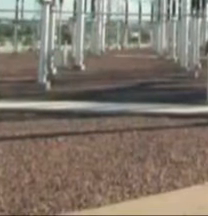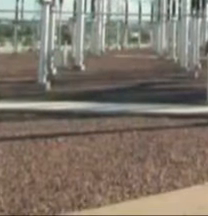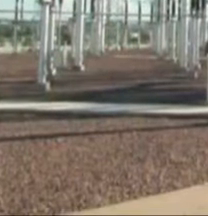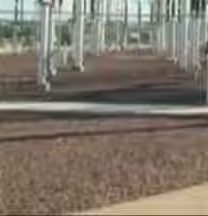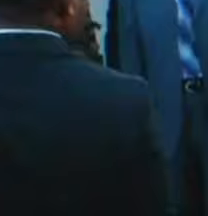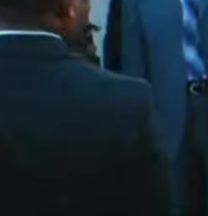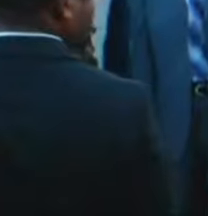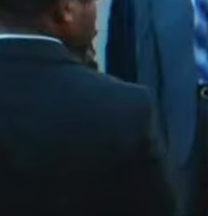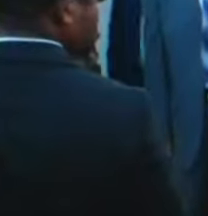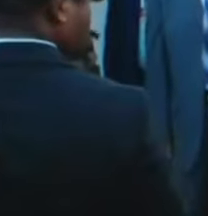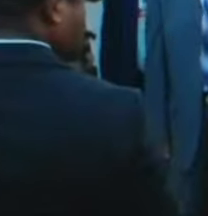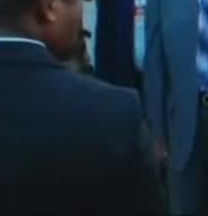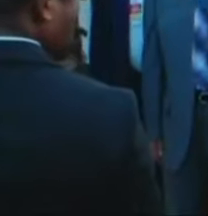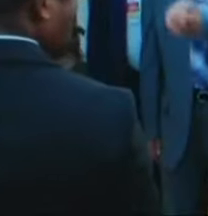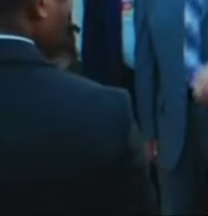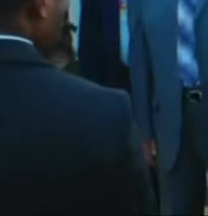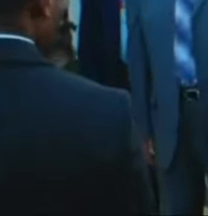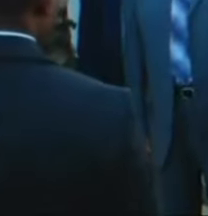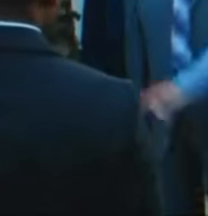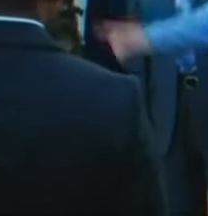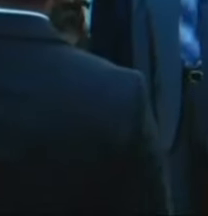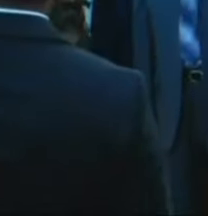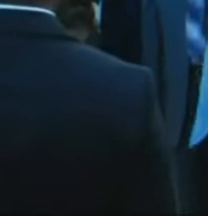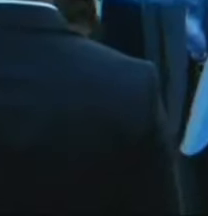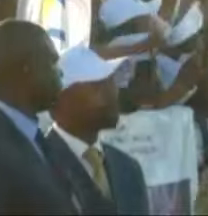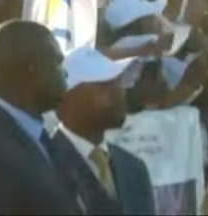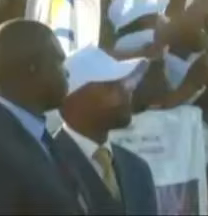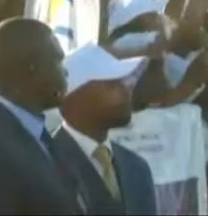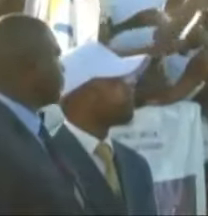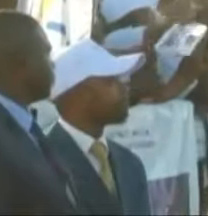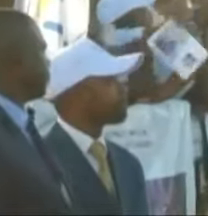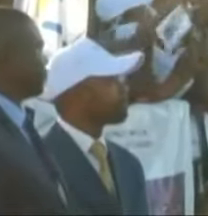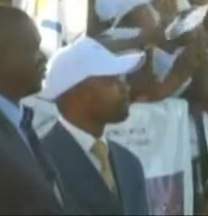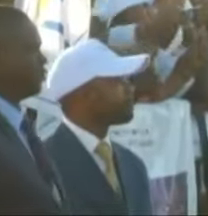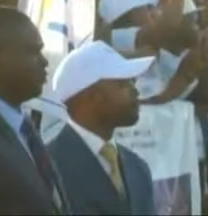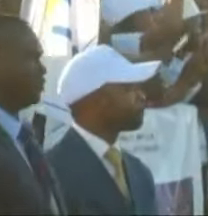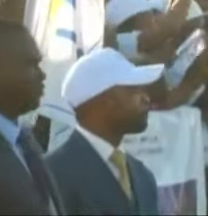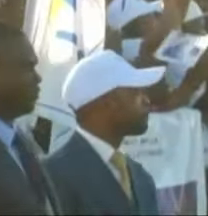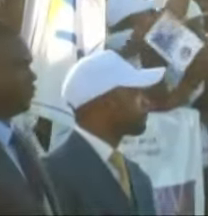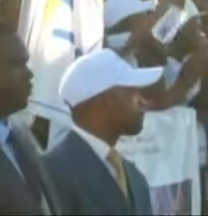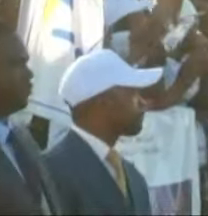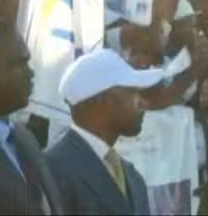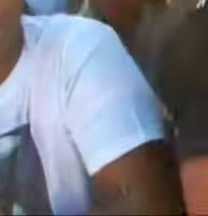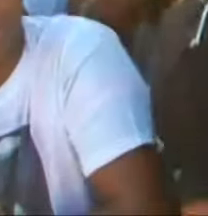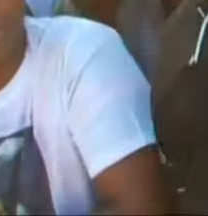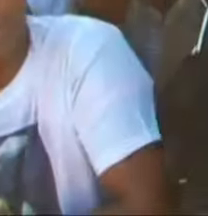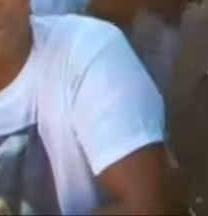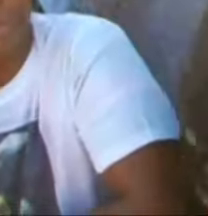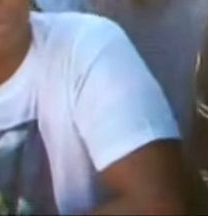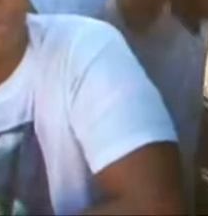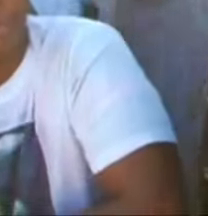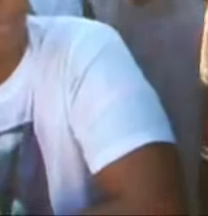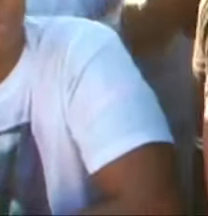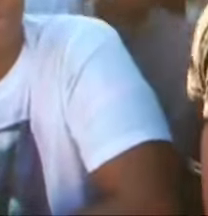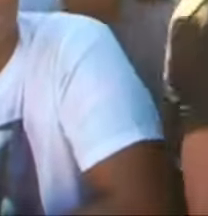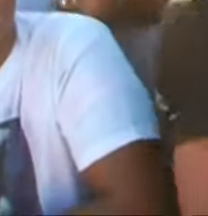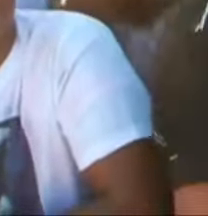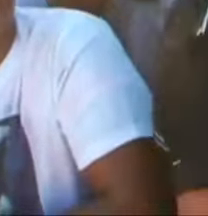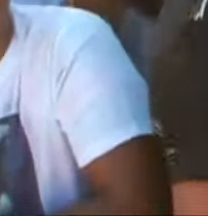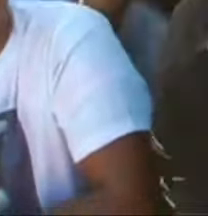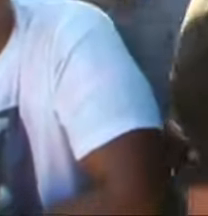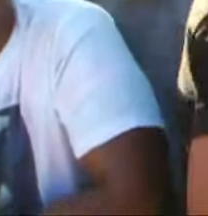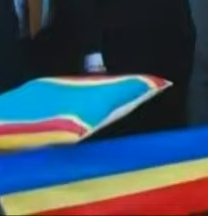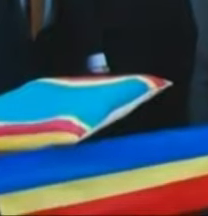cérémonie d'inauguration de ces joyaux. Très ovationné par la population, désormais bénéficiaire d'une desserte améliorée en